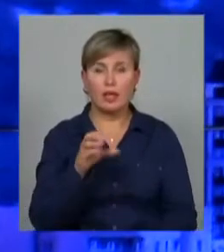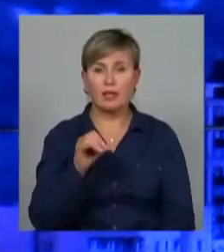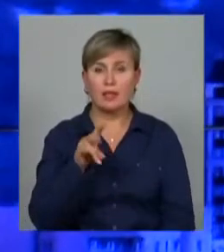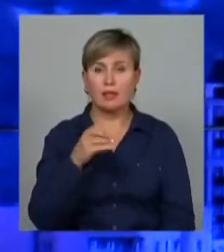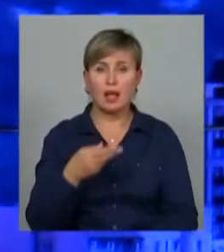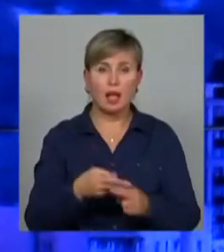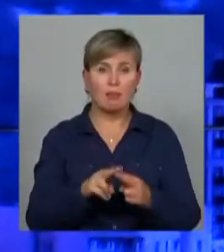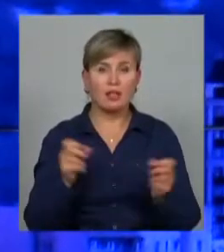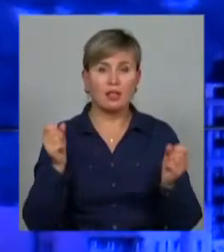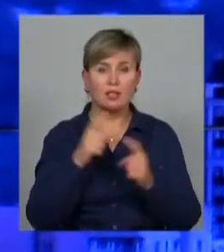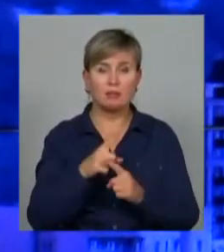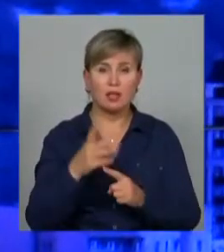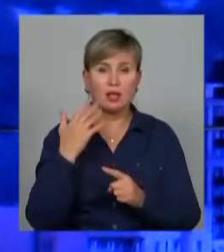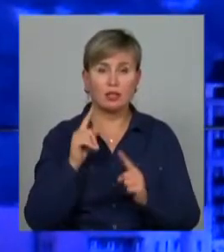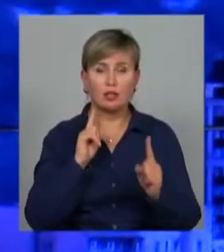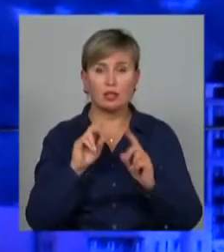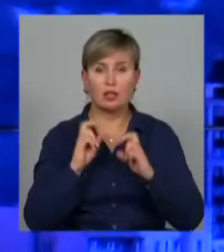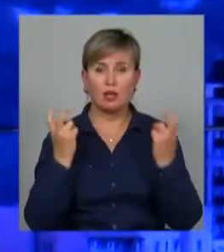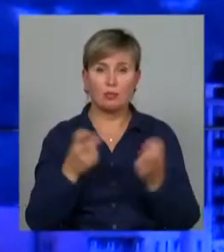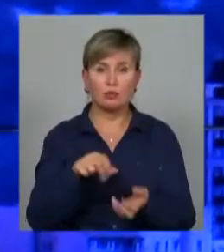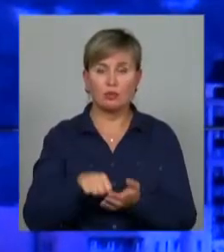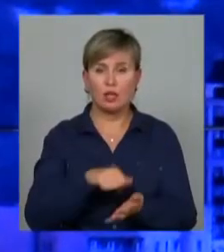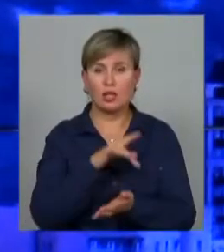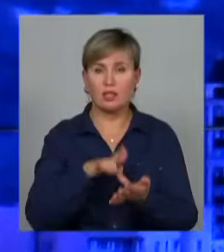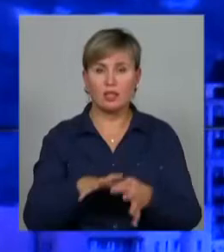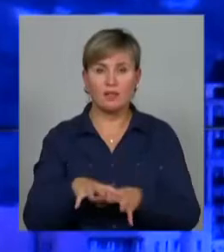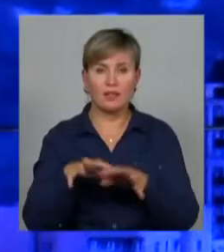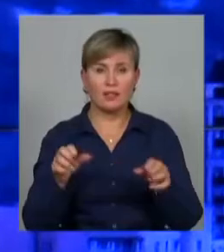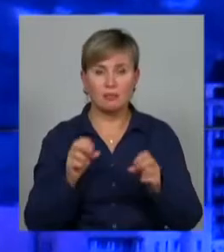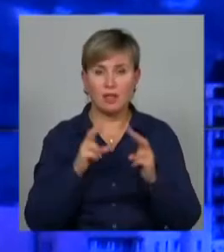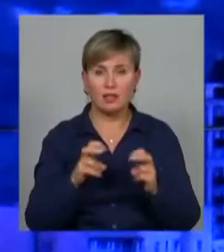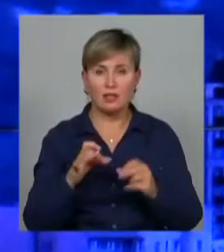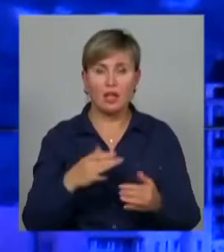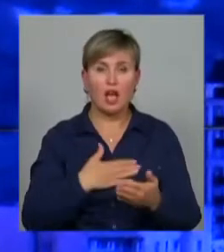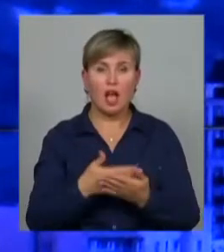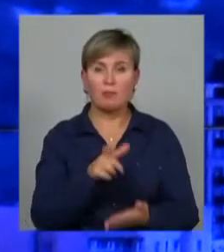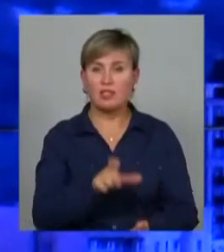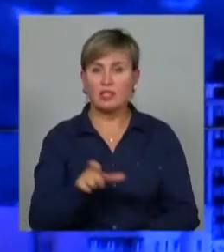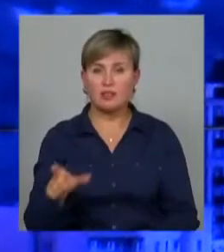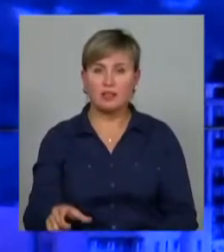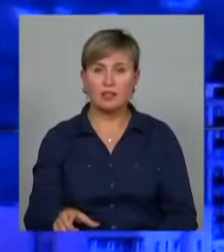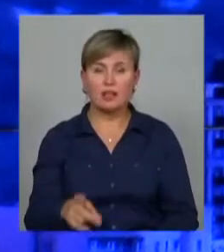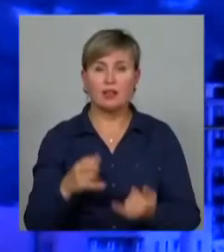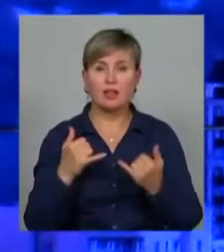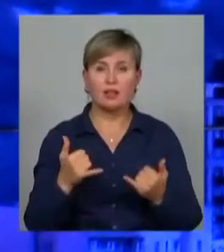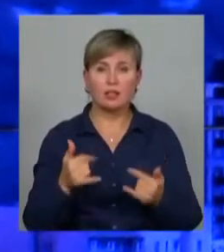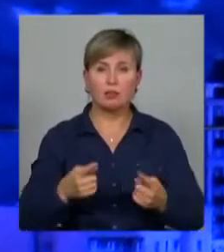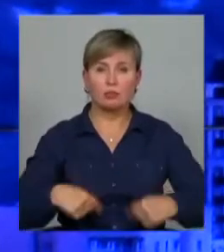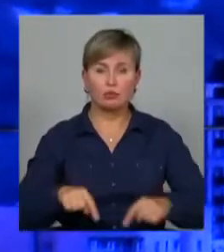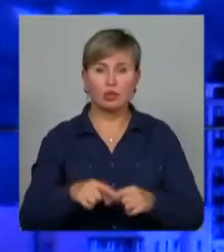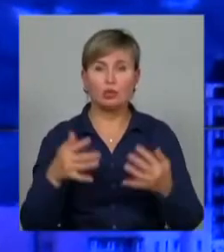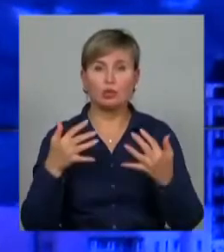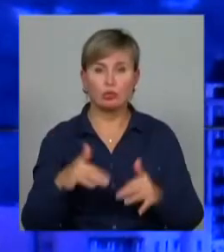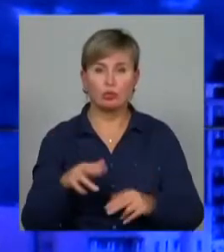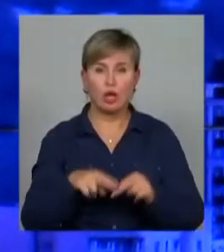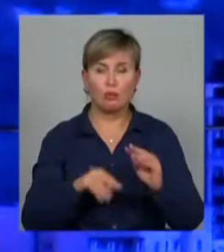этом стало известно в ходе круглого стола с участием городских властей, экспертов и общественников. На данном участке уже